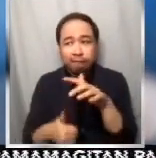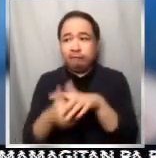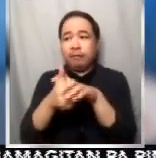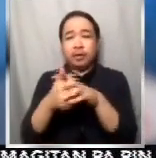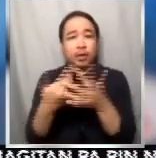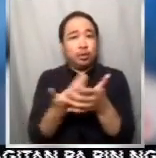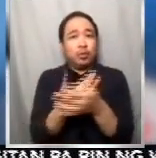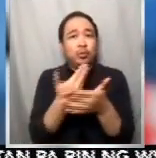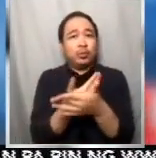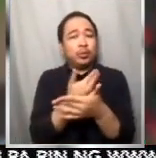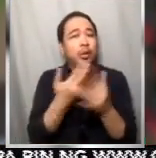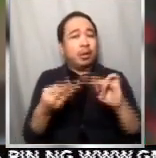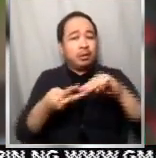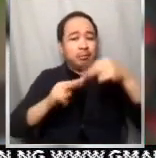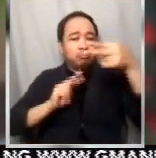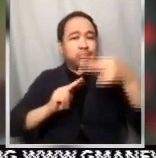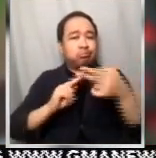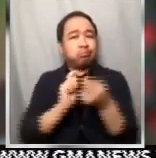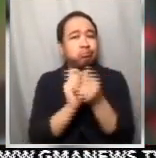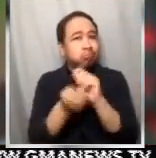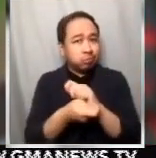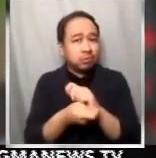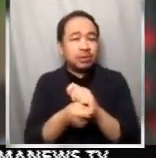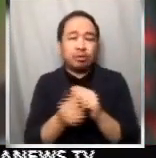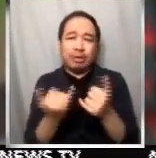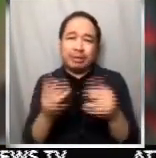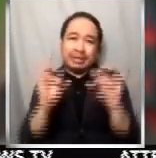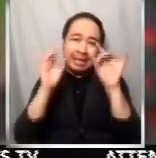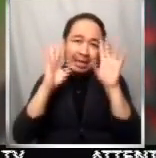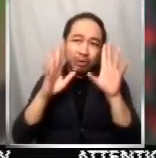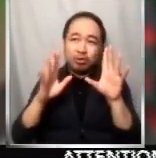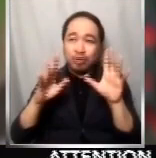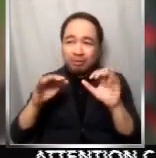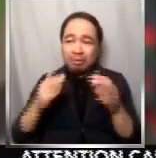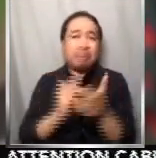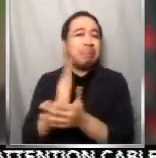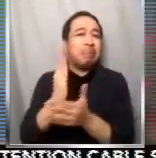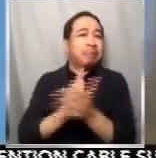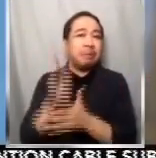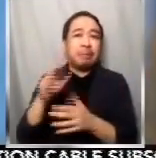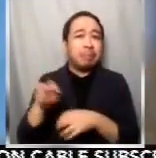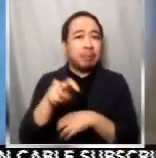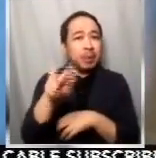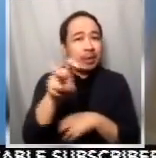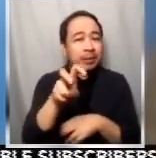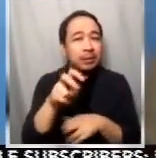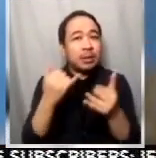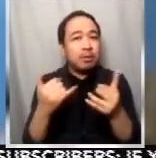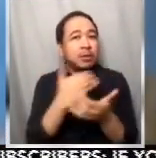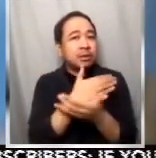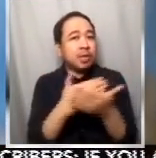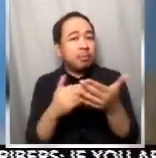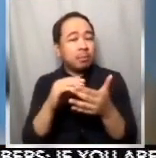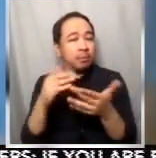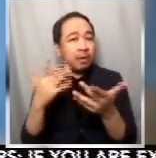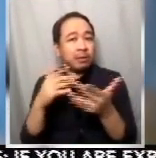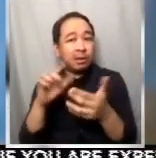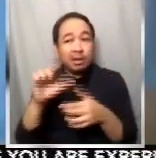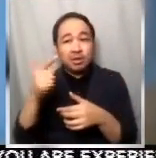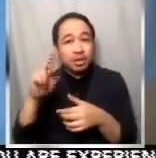talagang mag-open ang borders para sa mga tourists. Yung mga local chief executives, ibigay natin sa